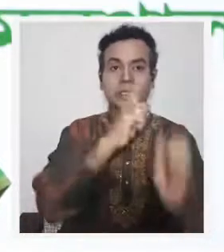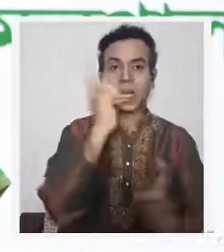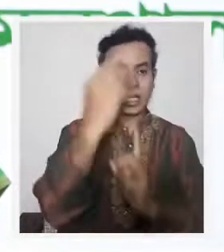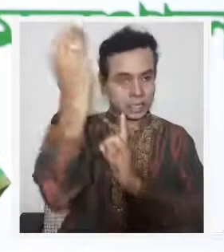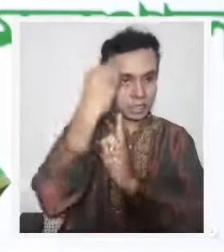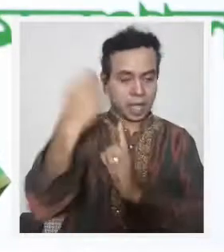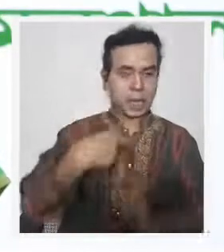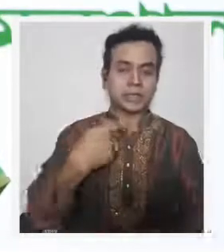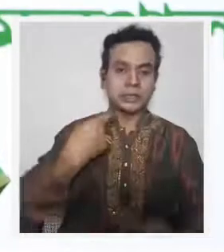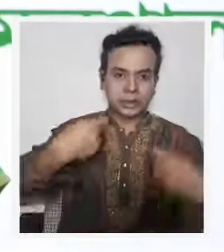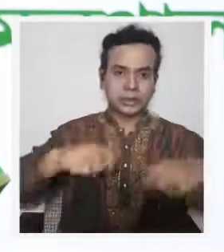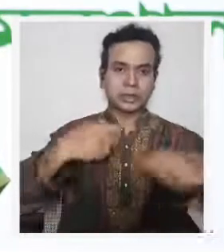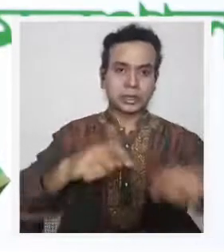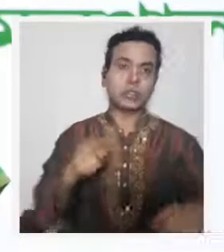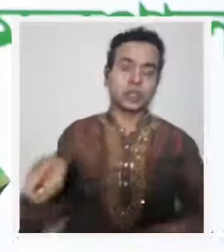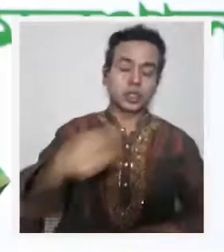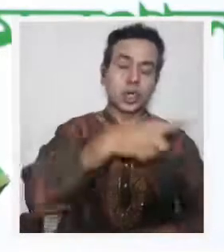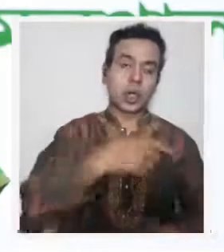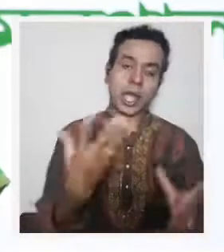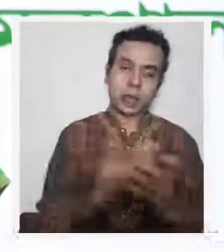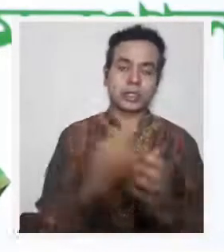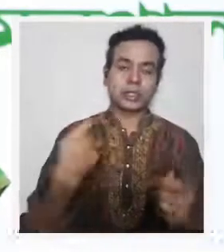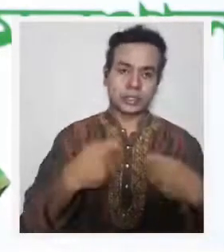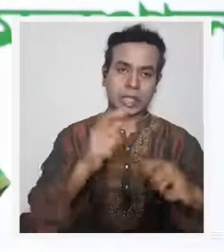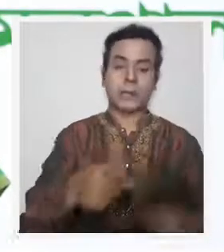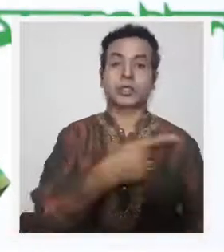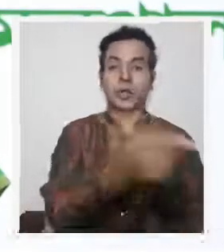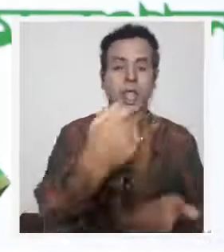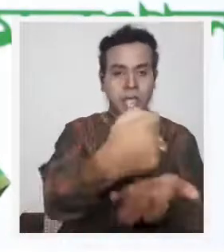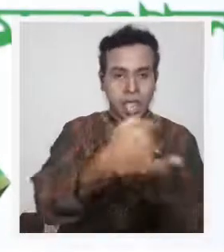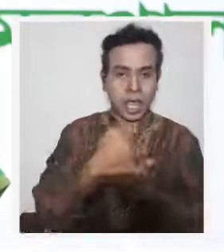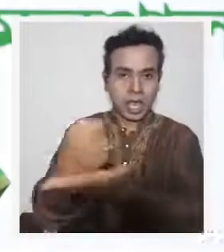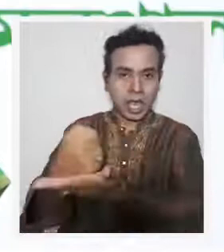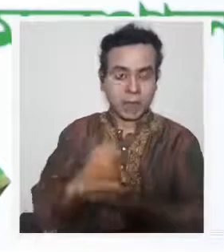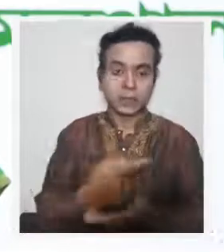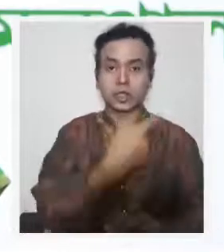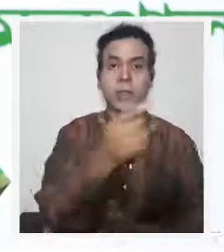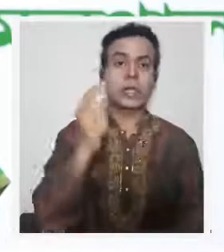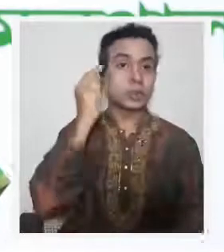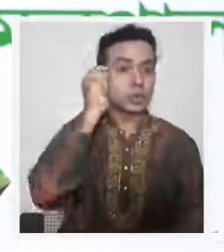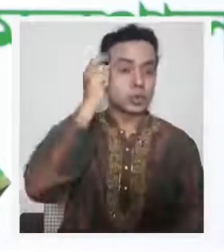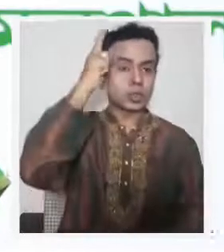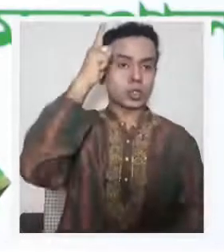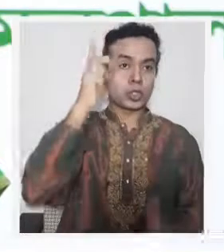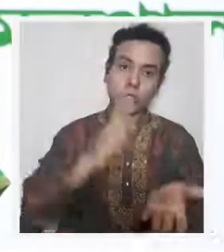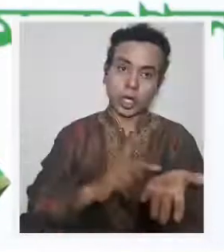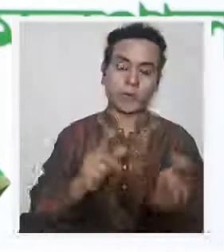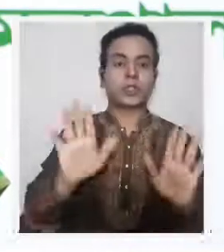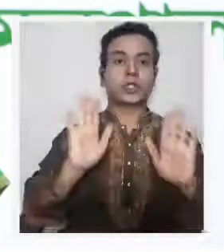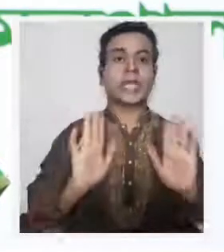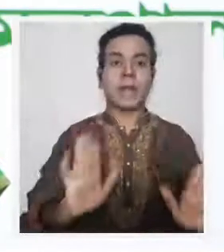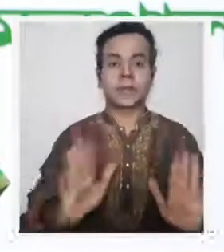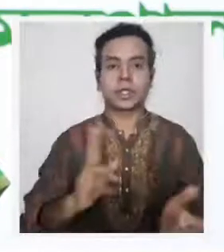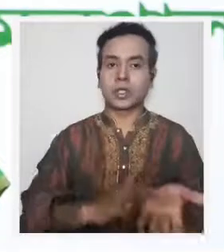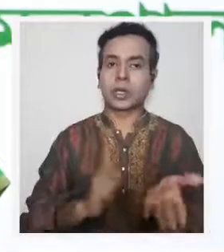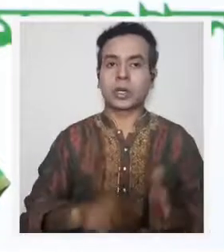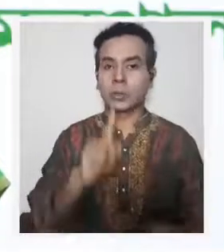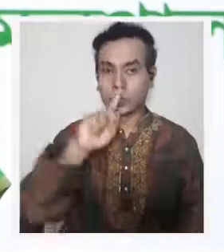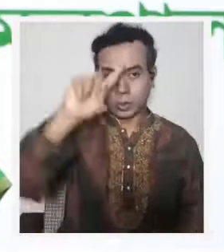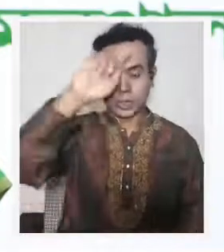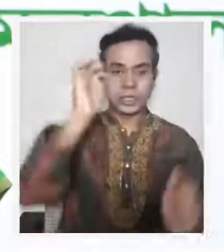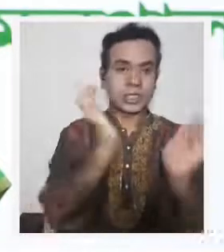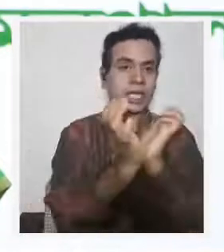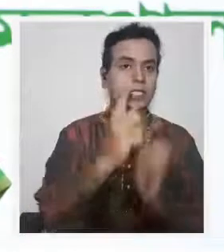যুদ্ধে যে যুদ্ধ চলছে তাতে অবশ্যই আমাদের জয়ী হতে হবে। তবে দরকার সকলের সহযোগিতা, সচেতনতা